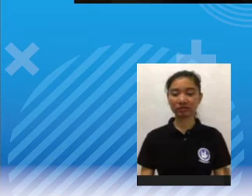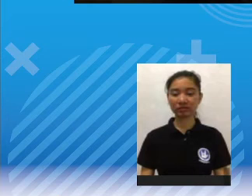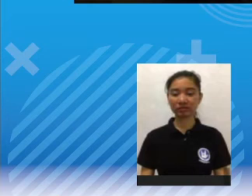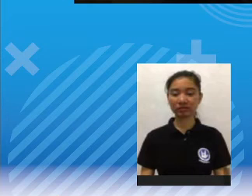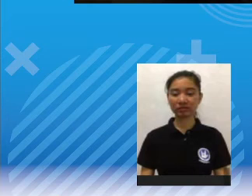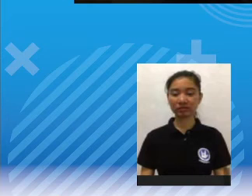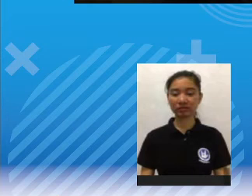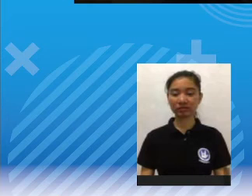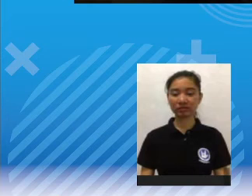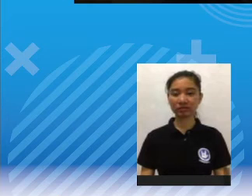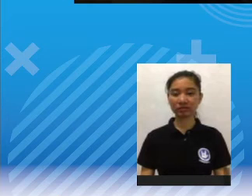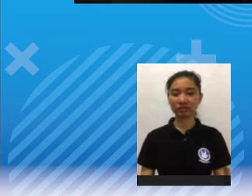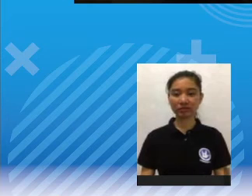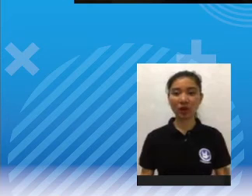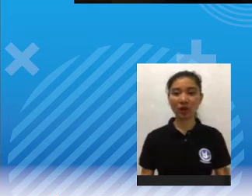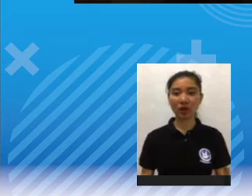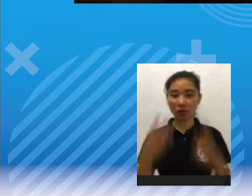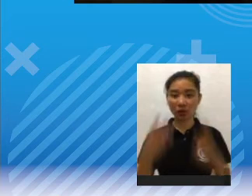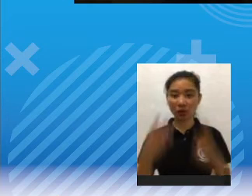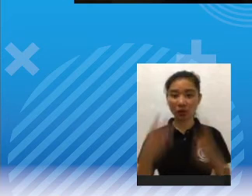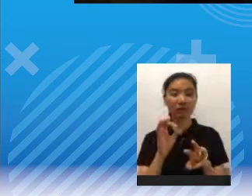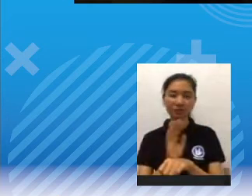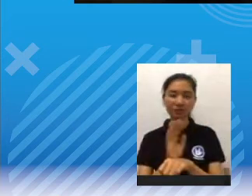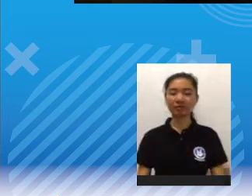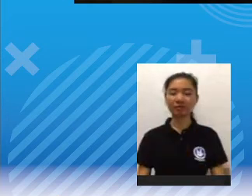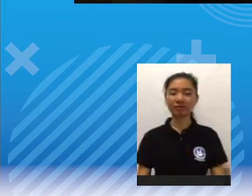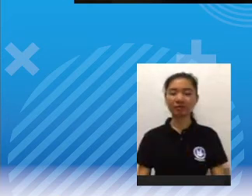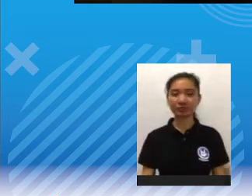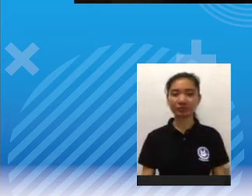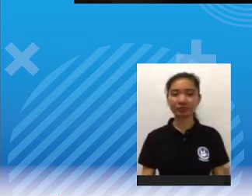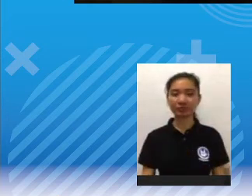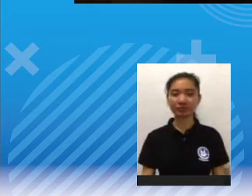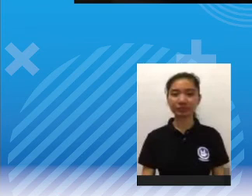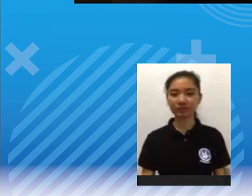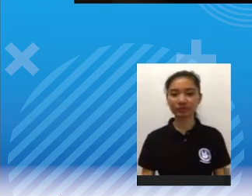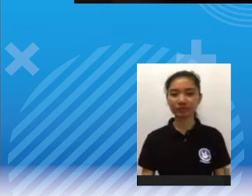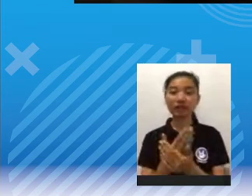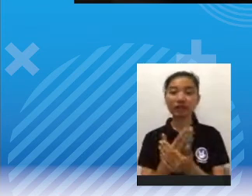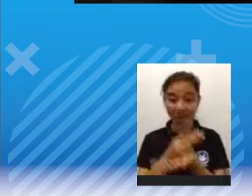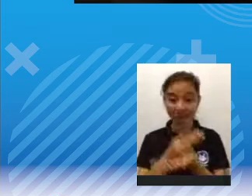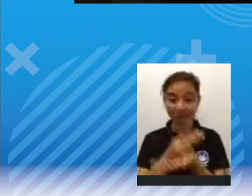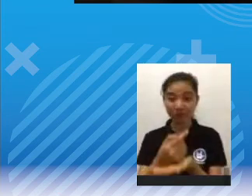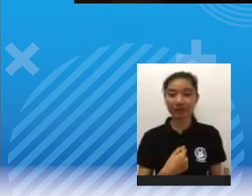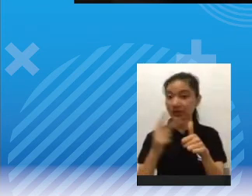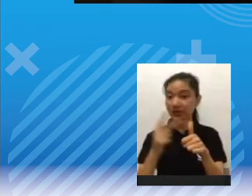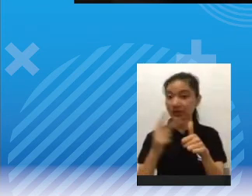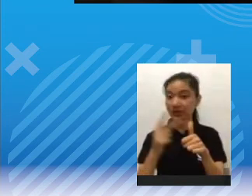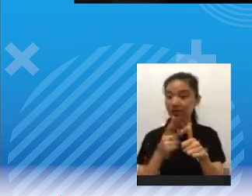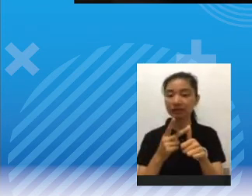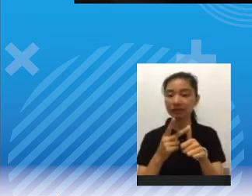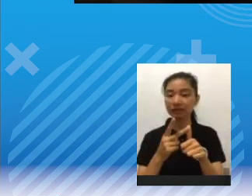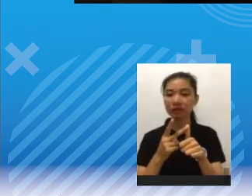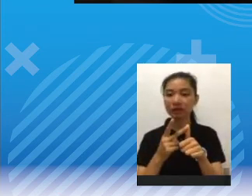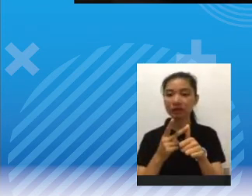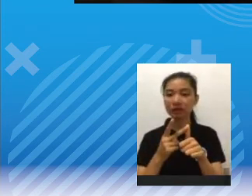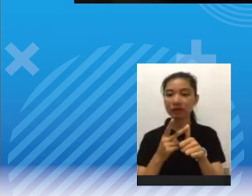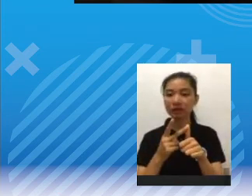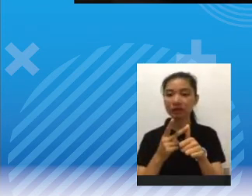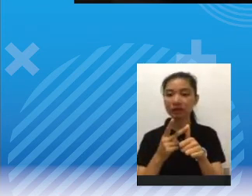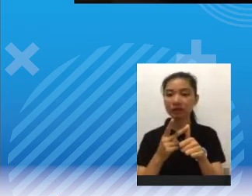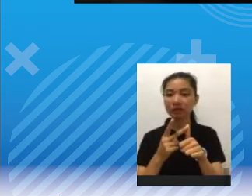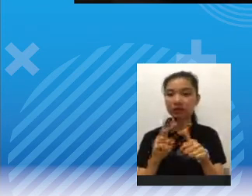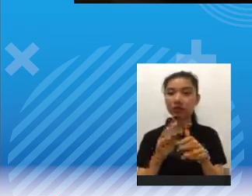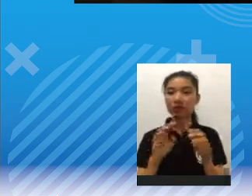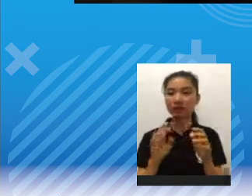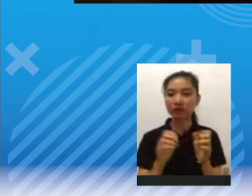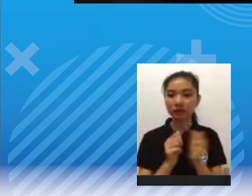pangalawa is connection sa mga mahal ko sa buhay, sa mga kaibigan. Very important na, kasi mga teachers tayo, sanay